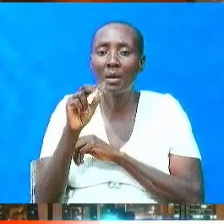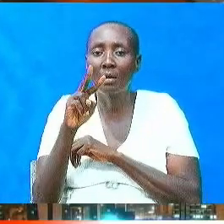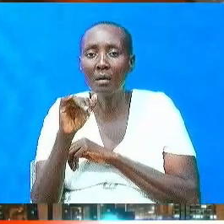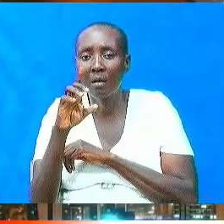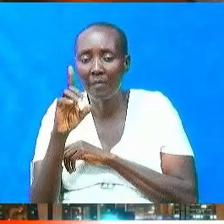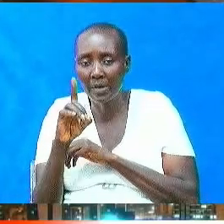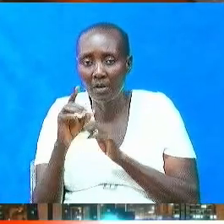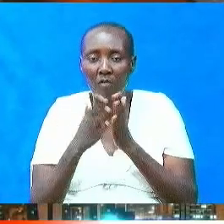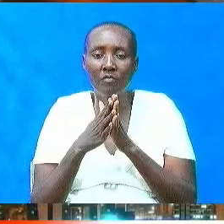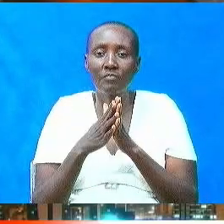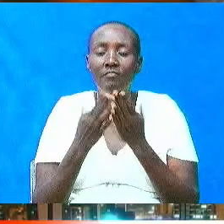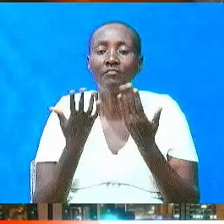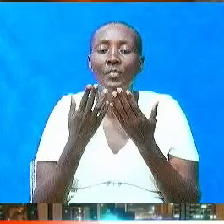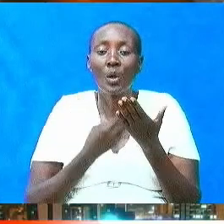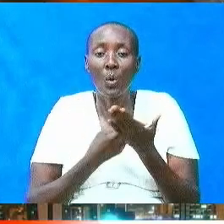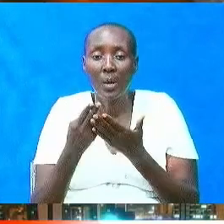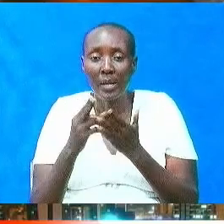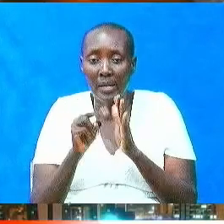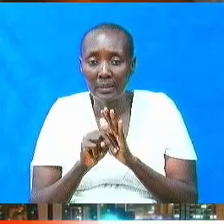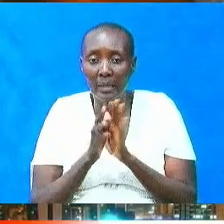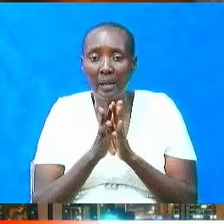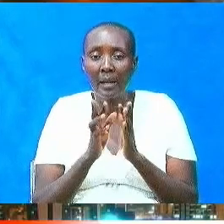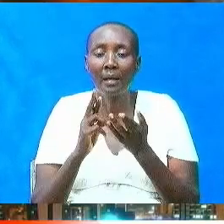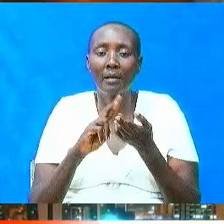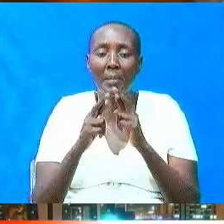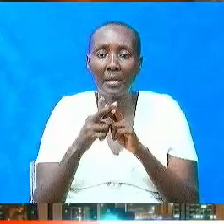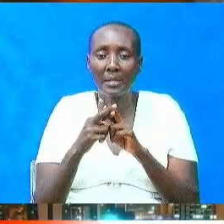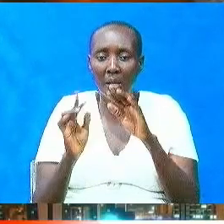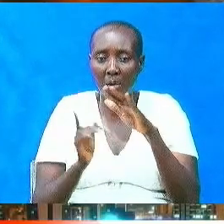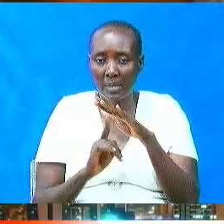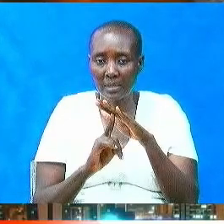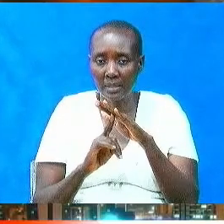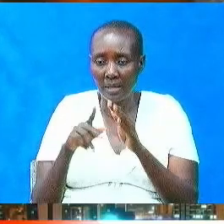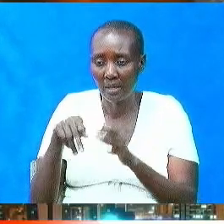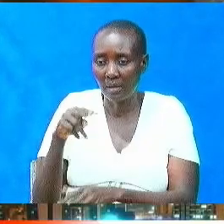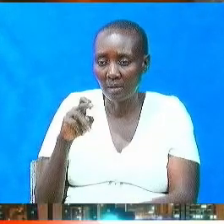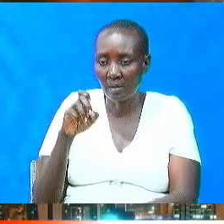ask these questions is general. Paul Mackenzie was a taxi driver.